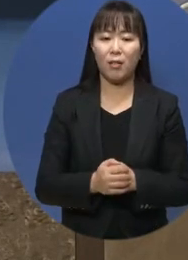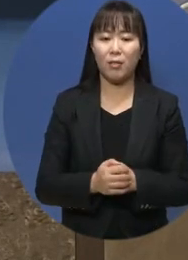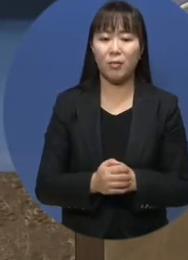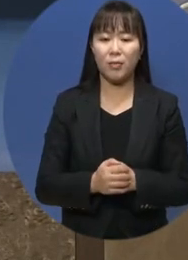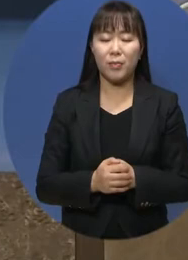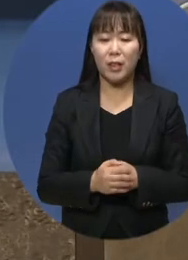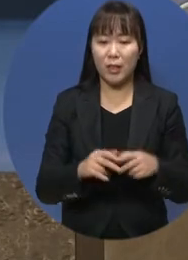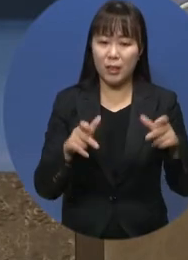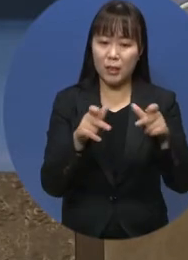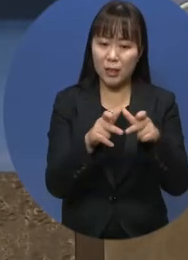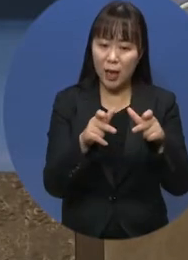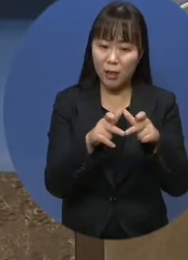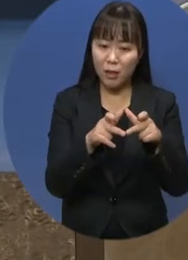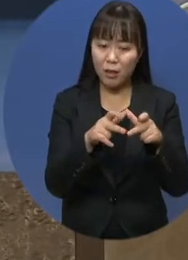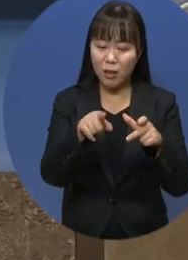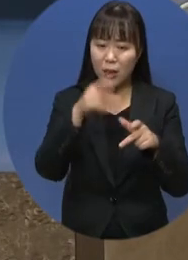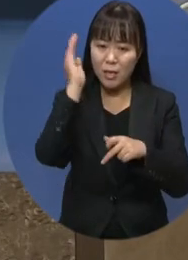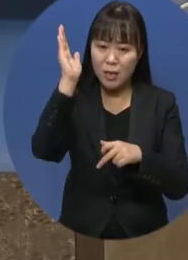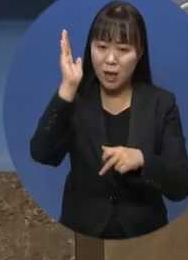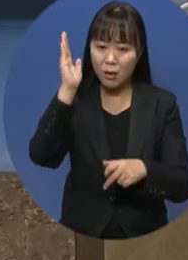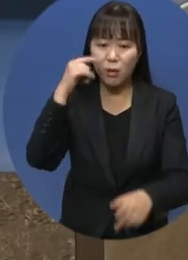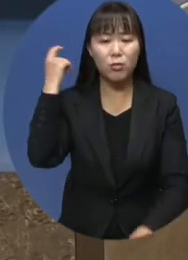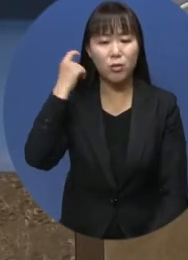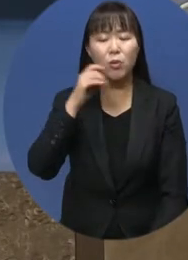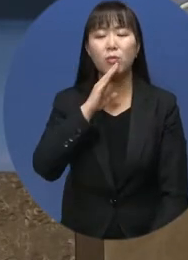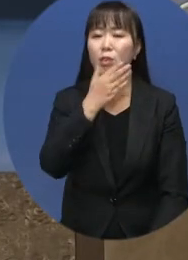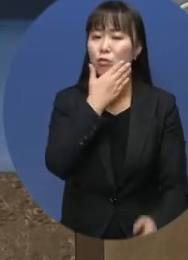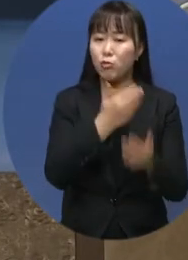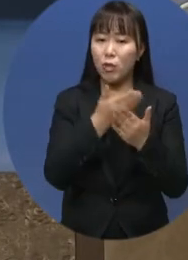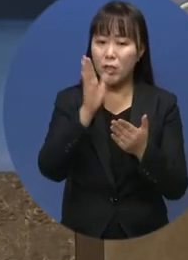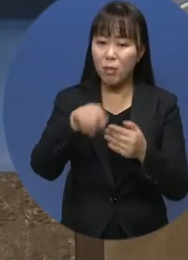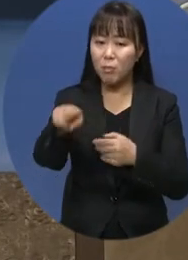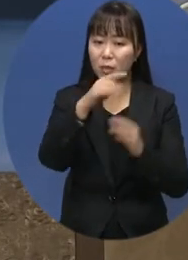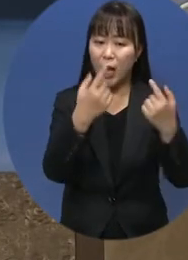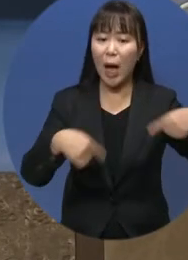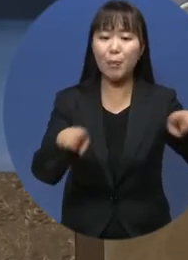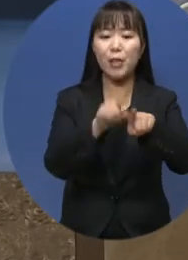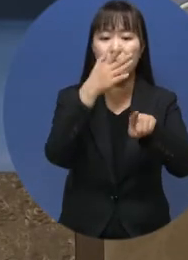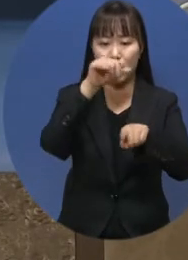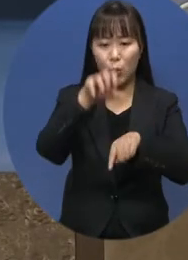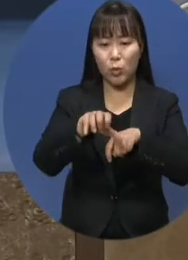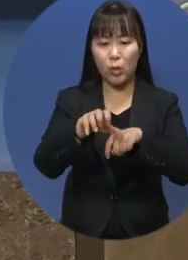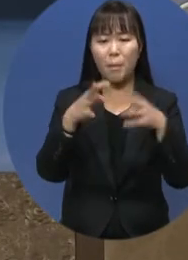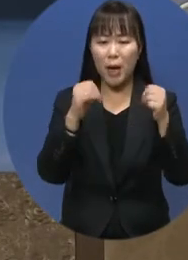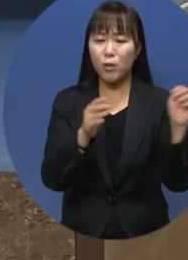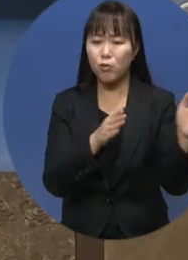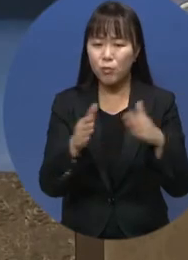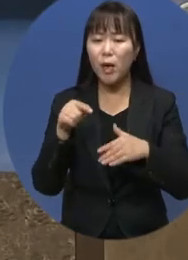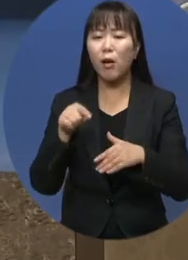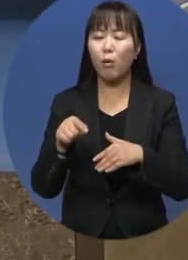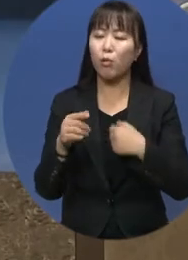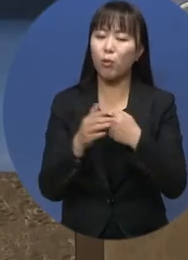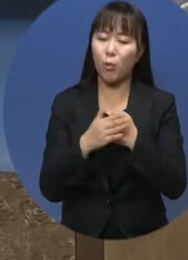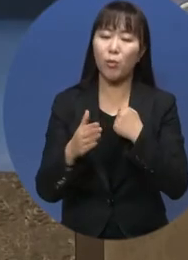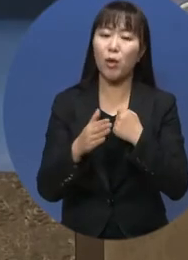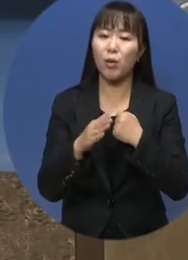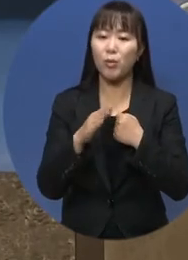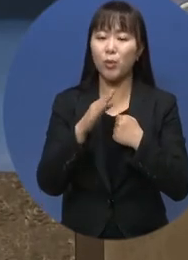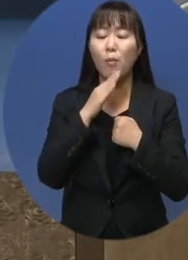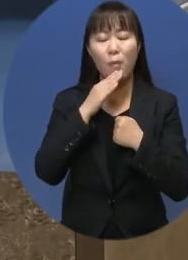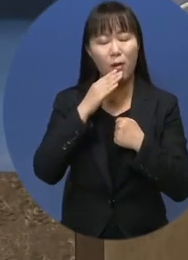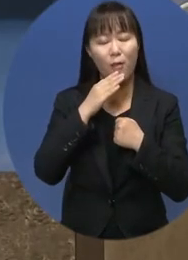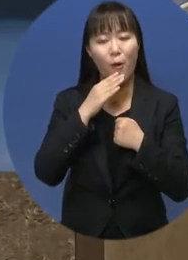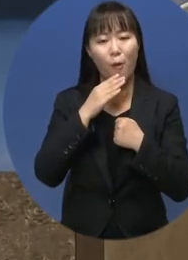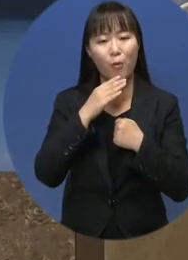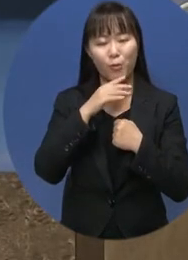그래서 자타 장애인 당사자 분들의 의견을 듣는 것도 중요하지만 2분들이 함께 할 수 있는 자리를 많이 만들어 주시는 것 같아서 부분이 굉장히